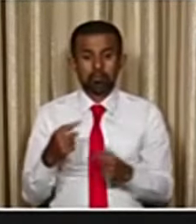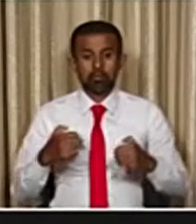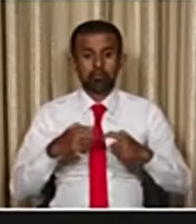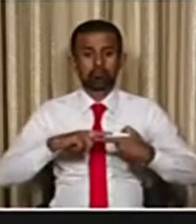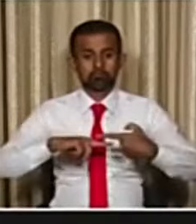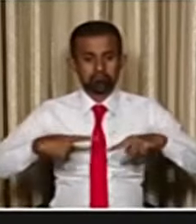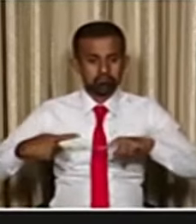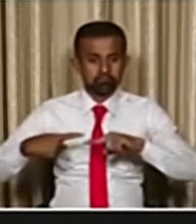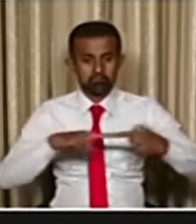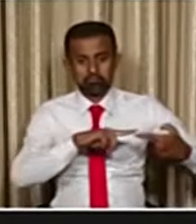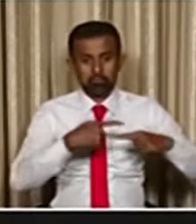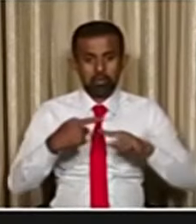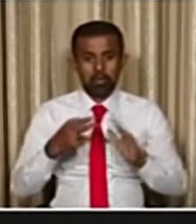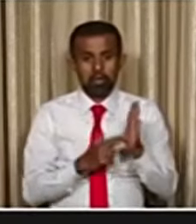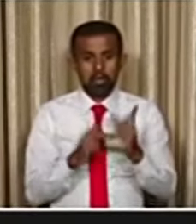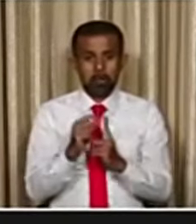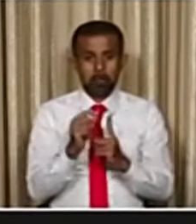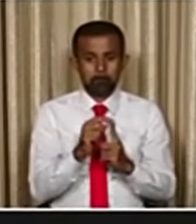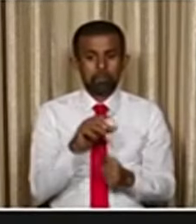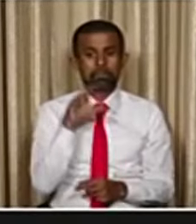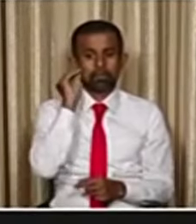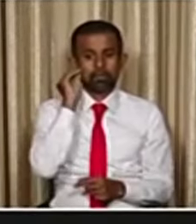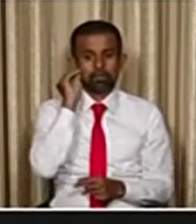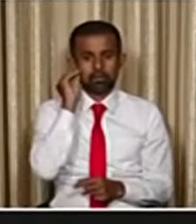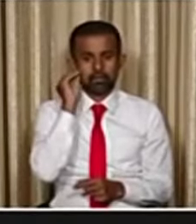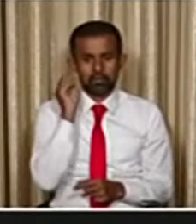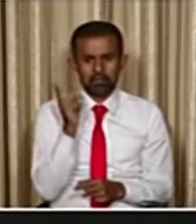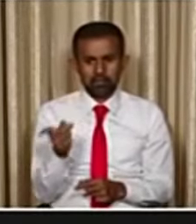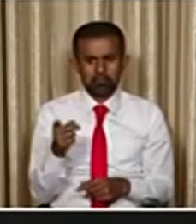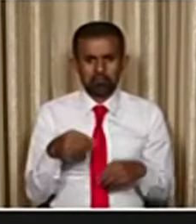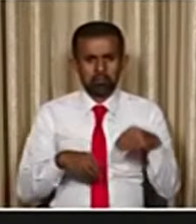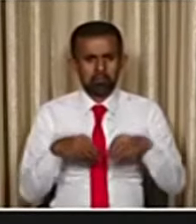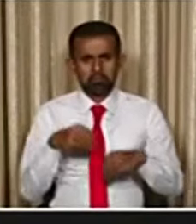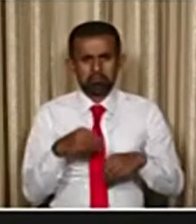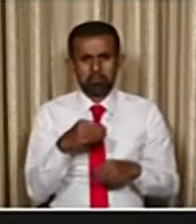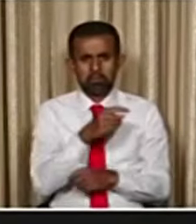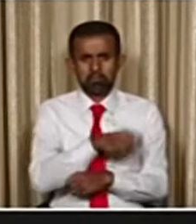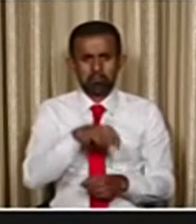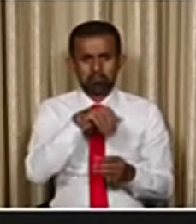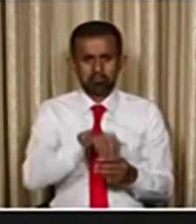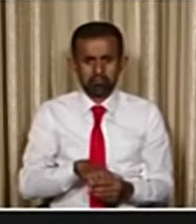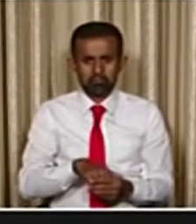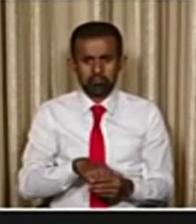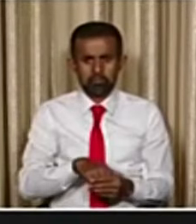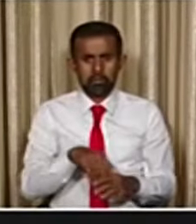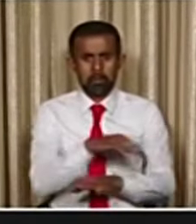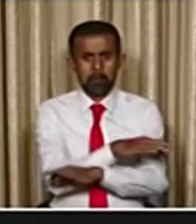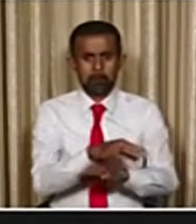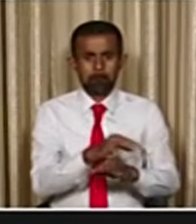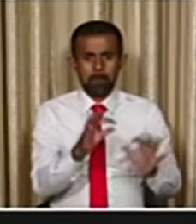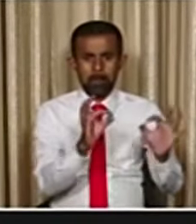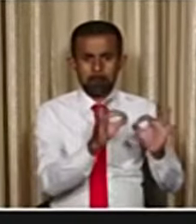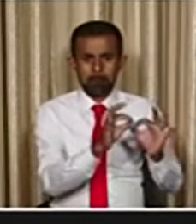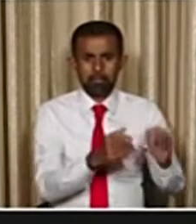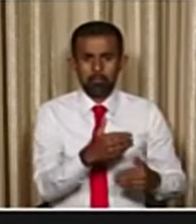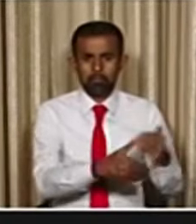දිනවා. මොකද NPP එකට තේරෙනවා කරු නියෝජ්‍ය කතානායකතුමනි මේ පැසිස්වාදී දේශපාලන යාන්ත්‍රය තුළ ප්ලෑන් B එක ක්‍රියාත්මක කරන්න